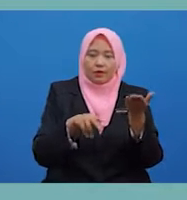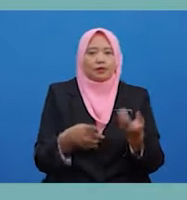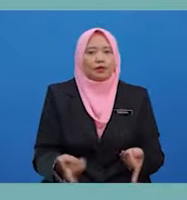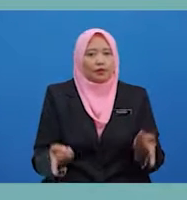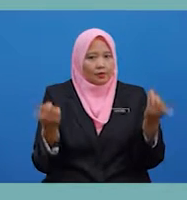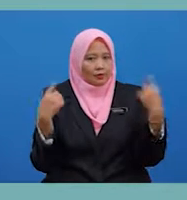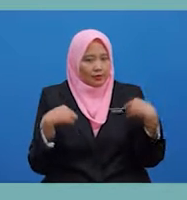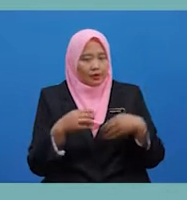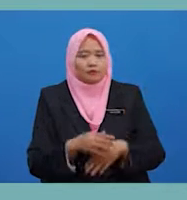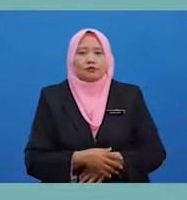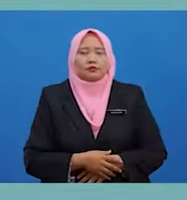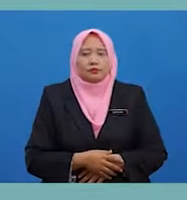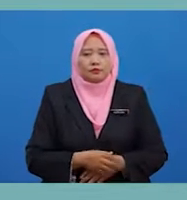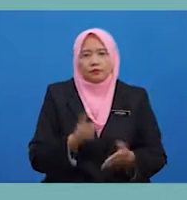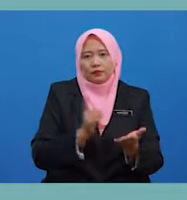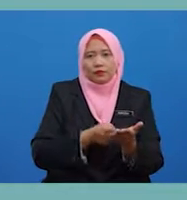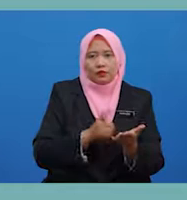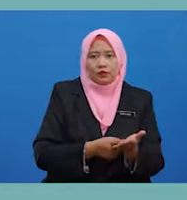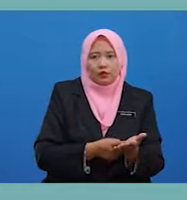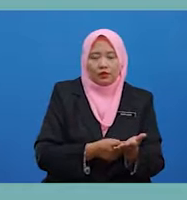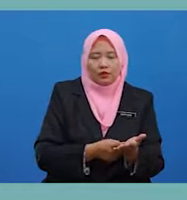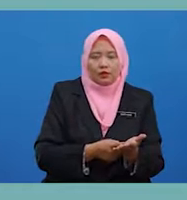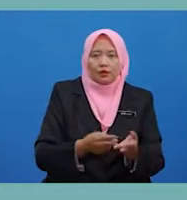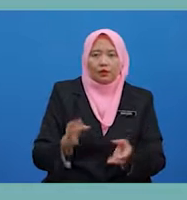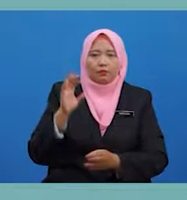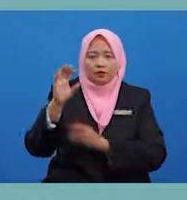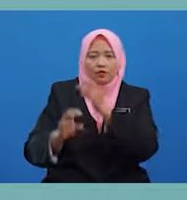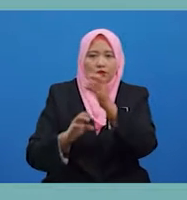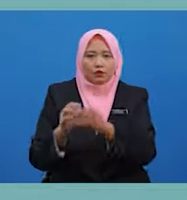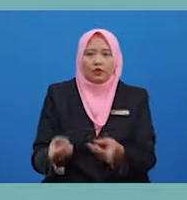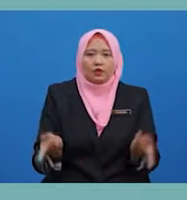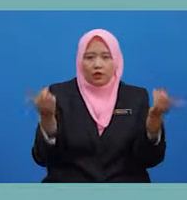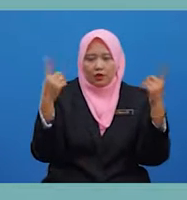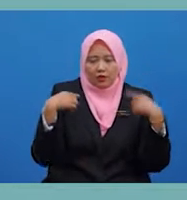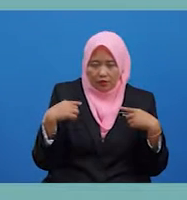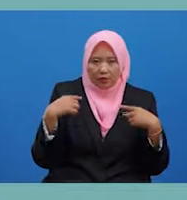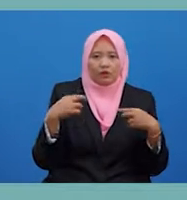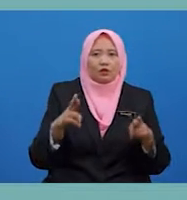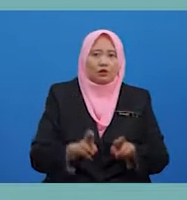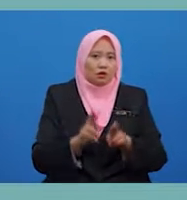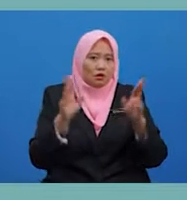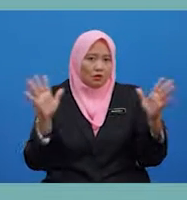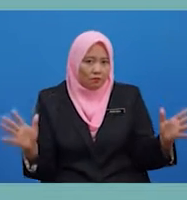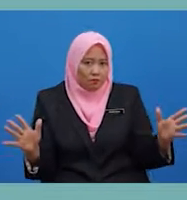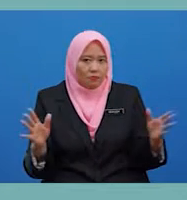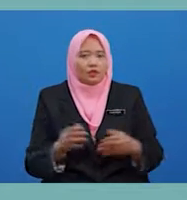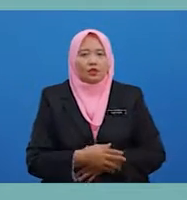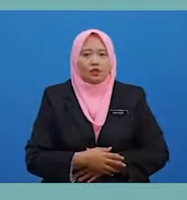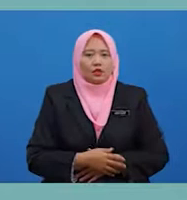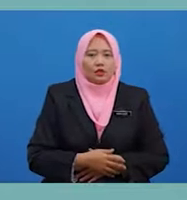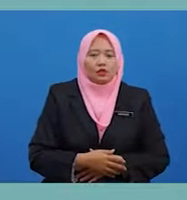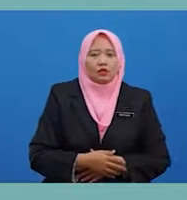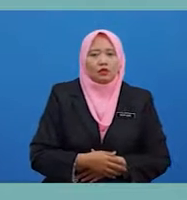Bilangan kedatangan pelancong paling tinggi atau paling ramai bagi kedua-dua tahun pula ialah United